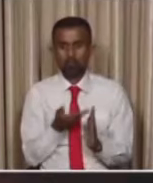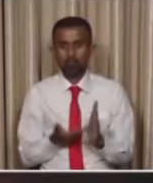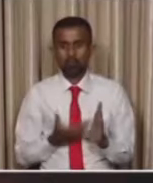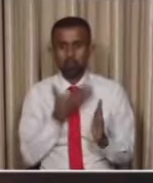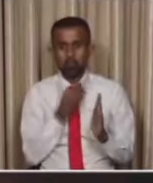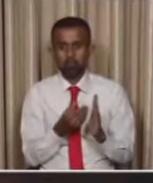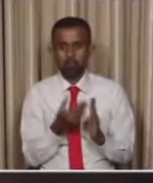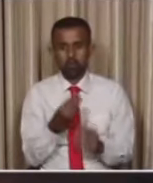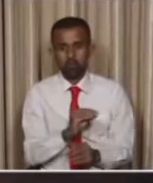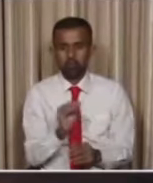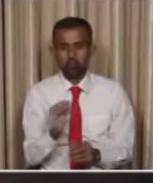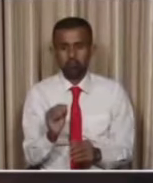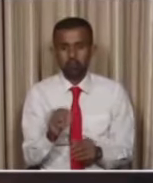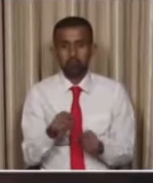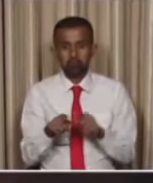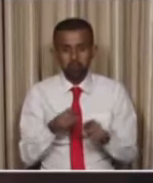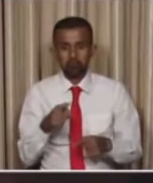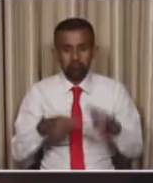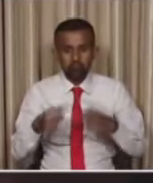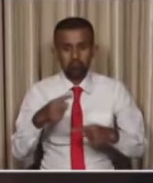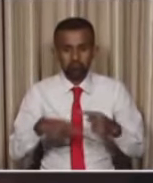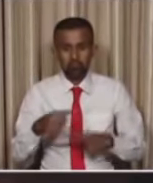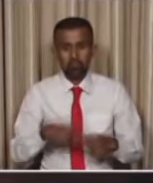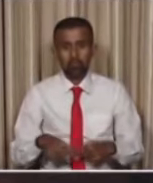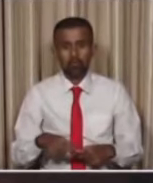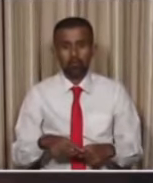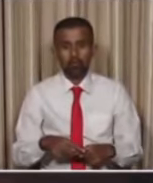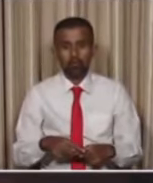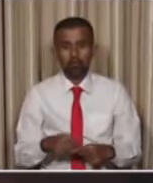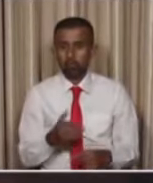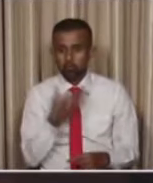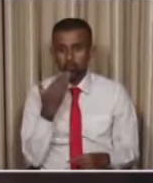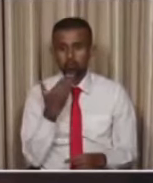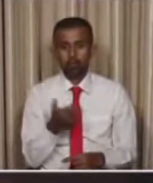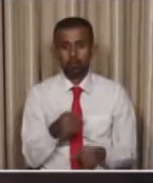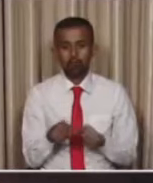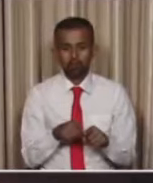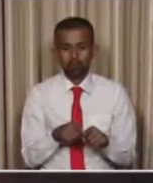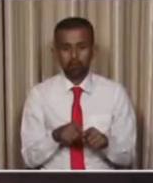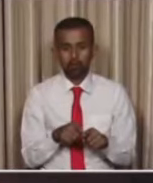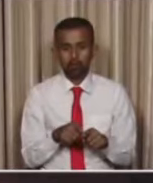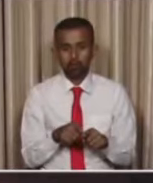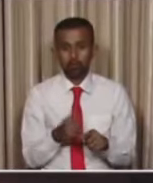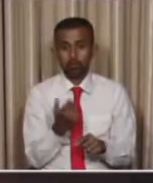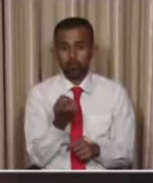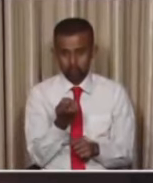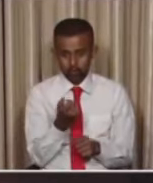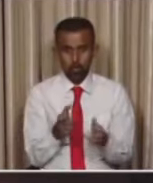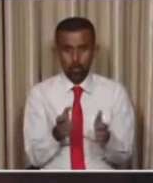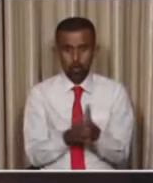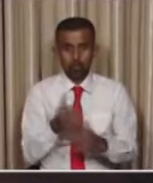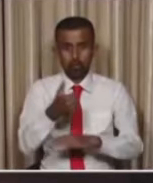බොරුව කරා නම් මේ ක්‍රියාදාමයන් තුළ හොඳයි අවසන් කරන්න විපක්ෂනායකතුමා අවසන් කරන්න. ඒ කියන්නේ මේ මුදල්